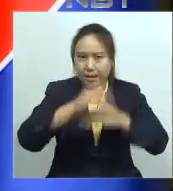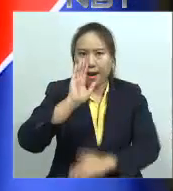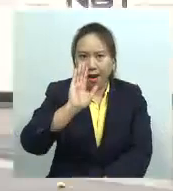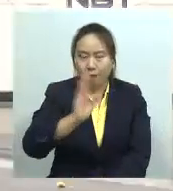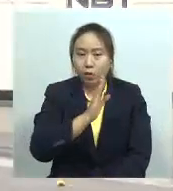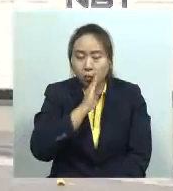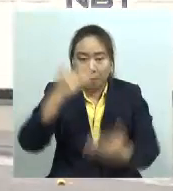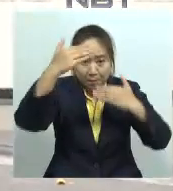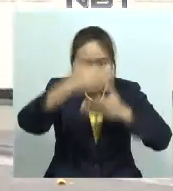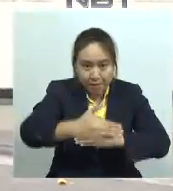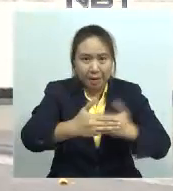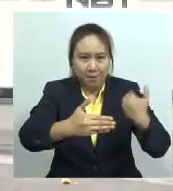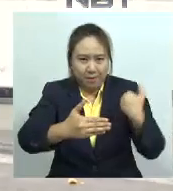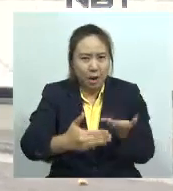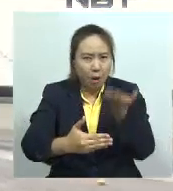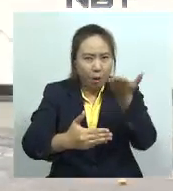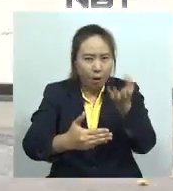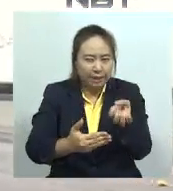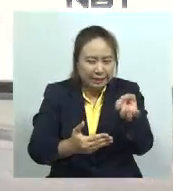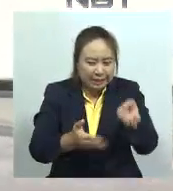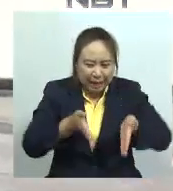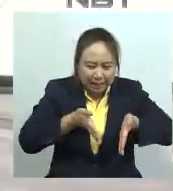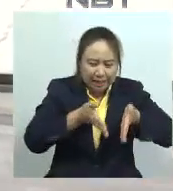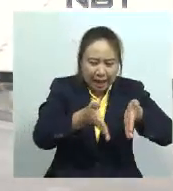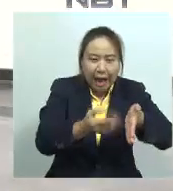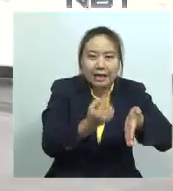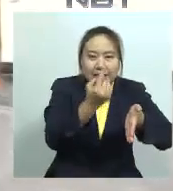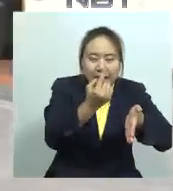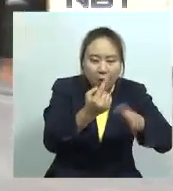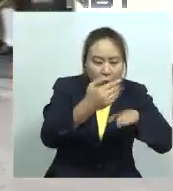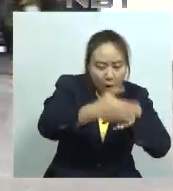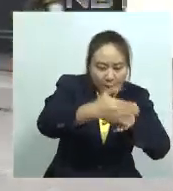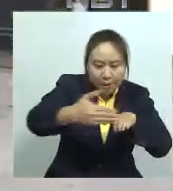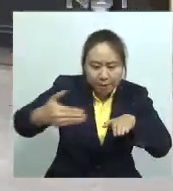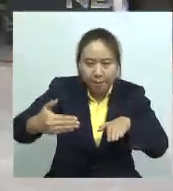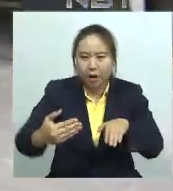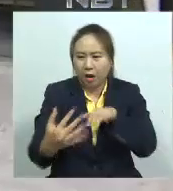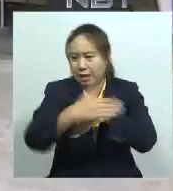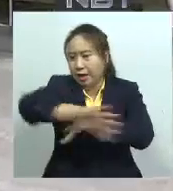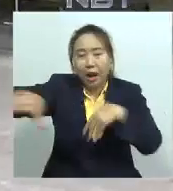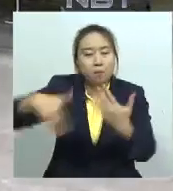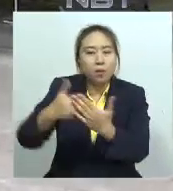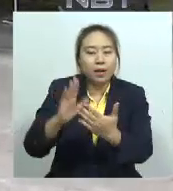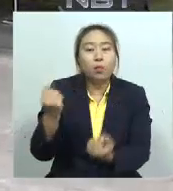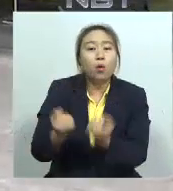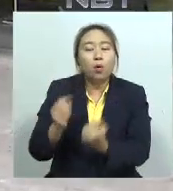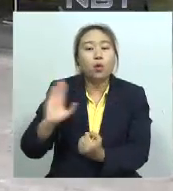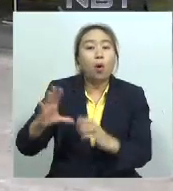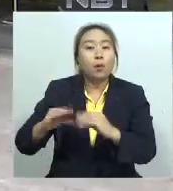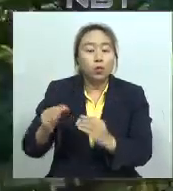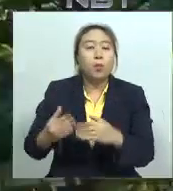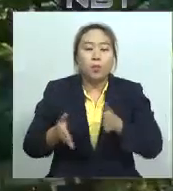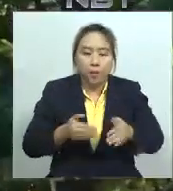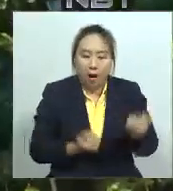การปิดถนนจริงๆขอให้เป็นการปิดบางช่องทางเท่านั้นในช่วงเวลาที่รถยนต์ของผู้เข้าร่วมการประชุมผ่